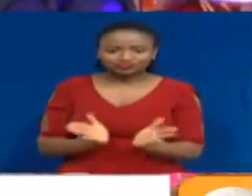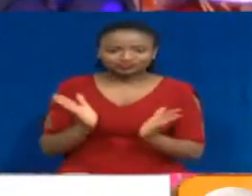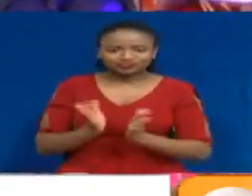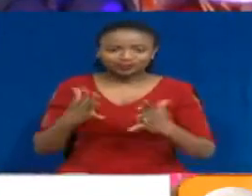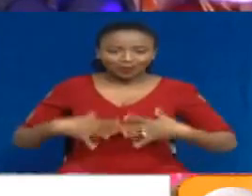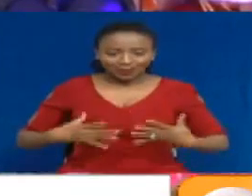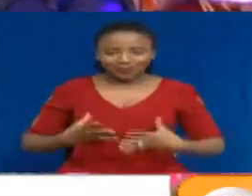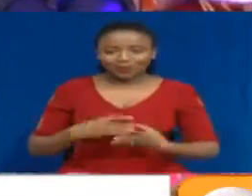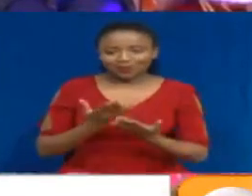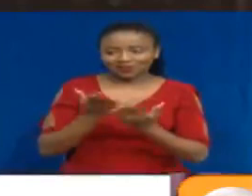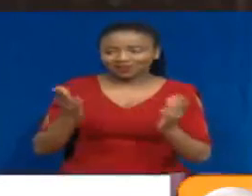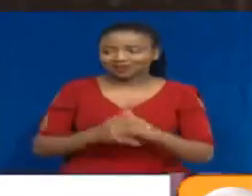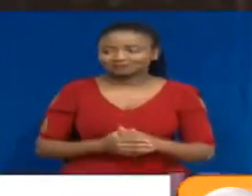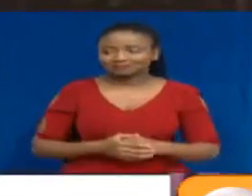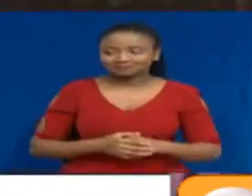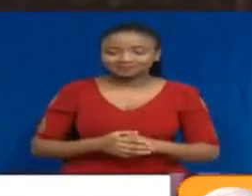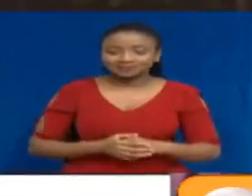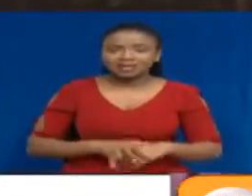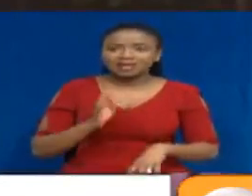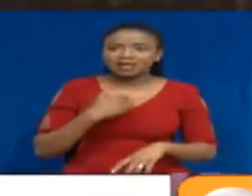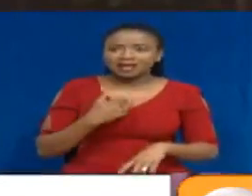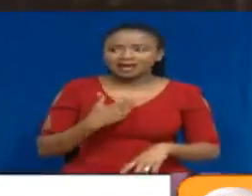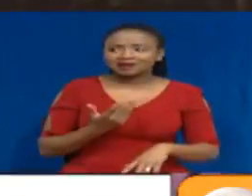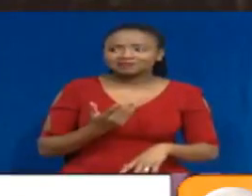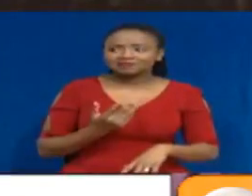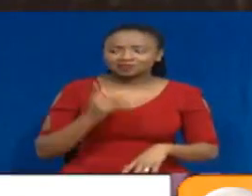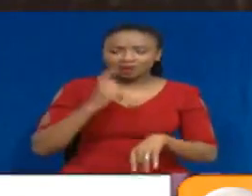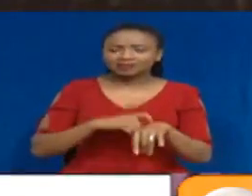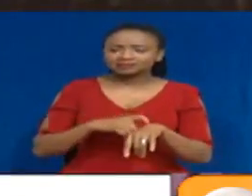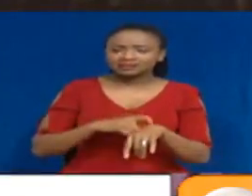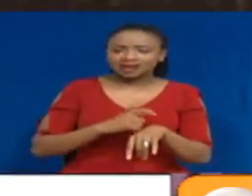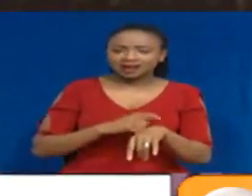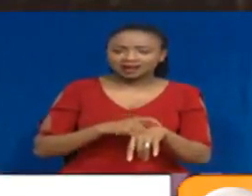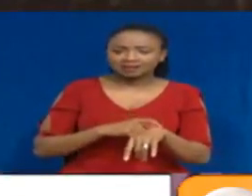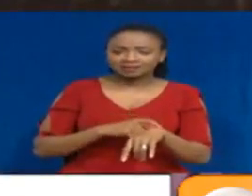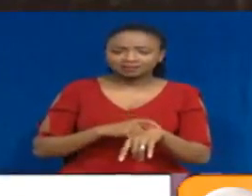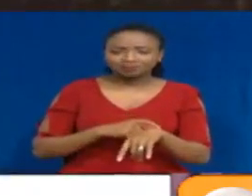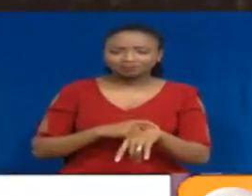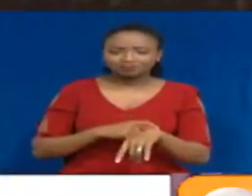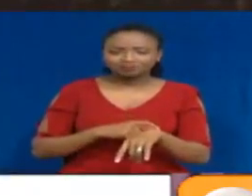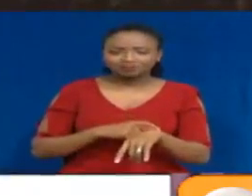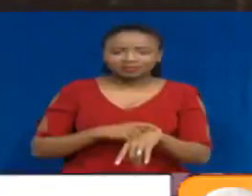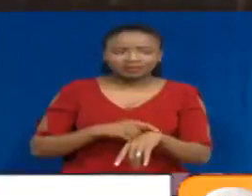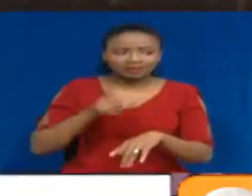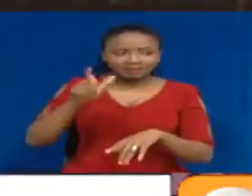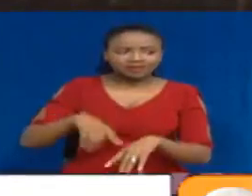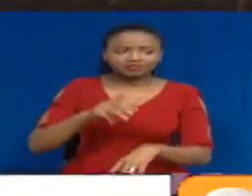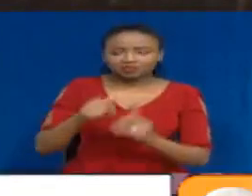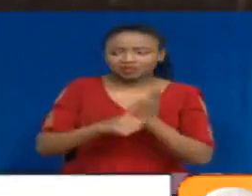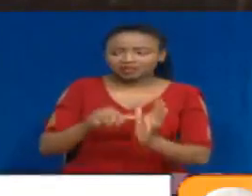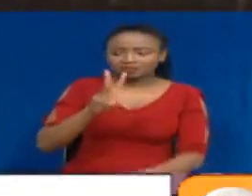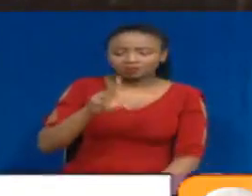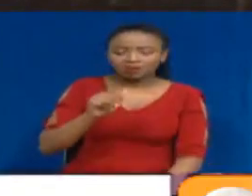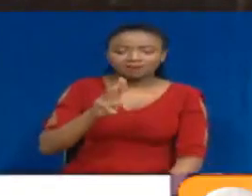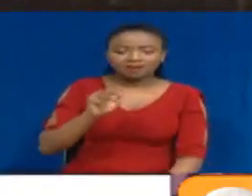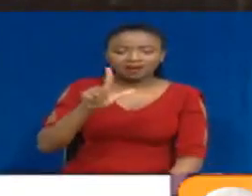contest directed towards his defeat. Kuna wakati my late brother Omala alikuwa anasema Kenya hii kuna mambo ya Raila